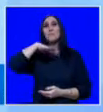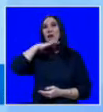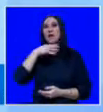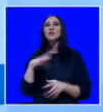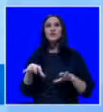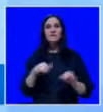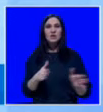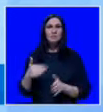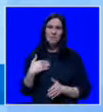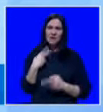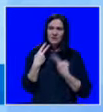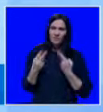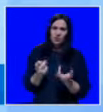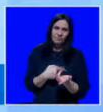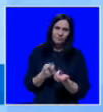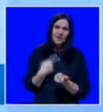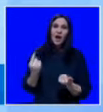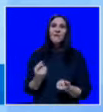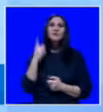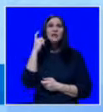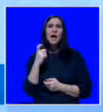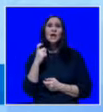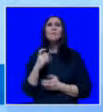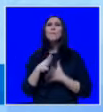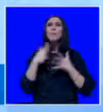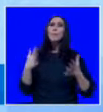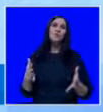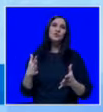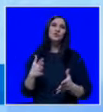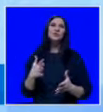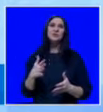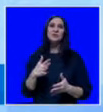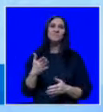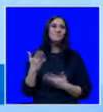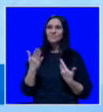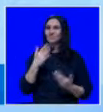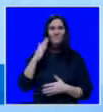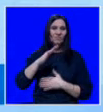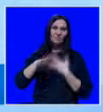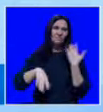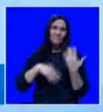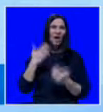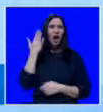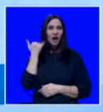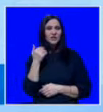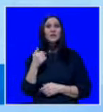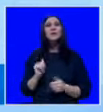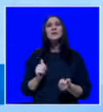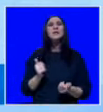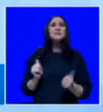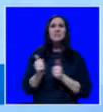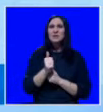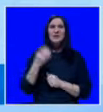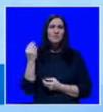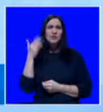всякакви сигнали. Большинството от тях са плява. В битността си на заместник финансов министър, след това народен